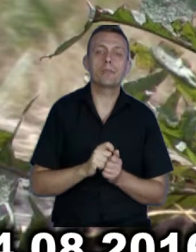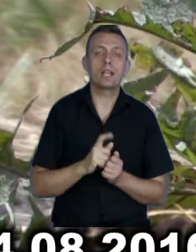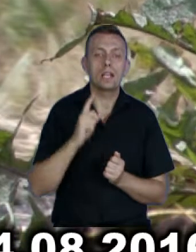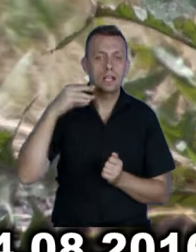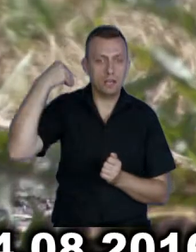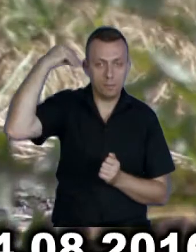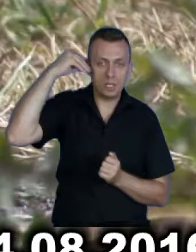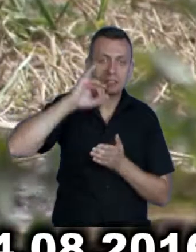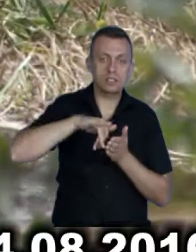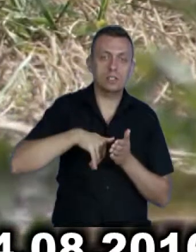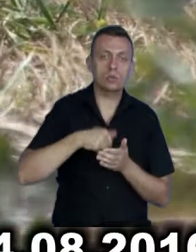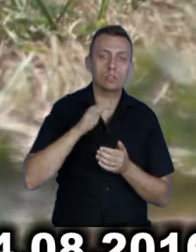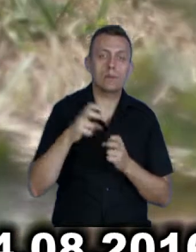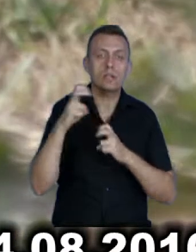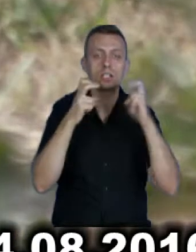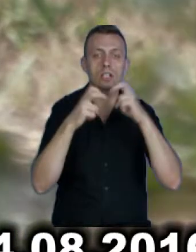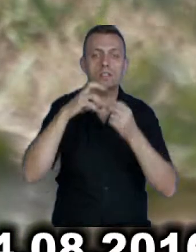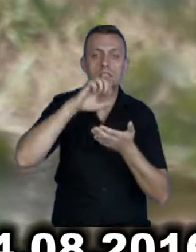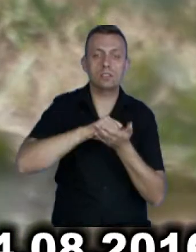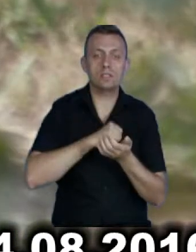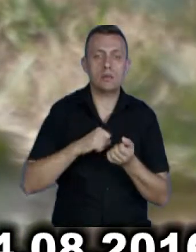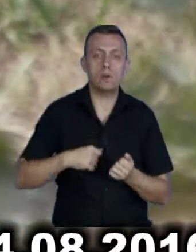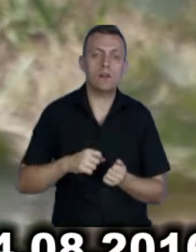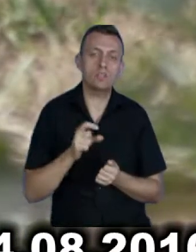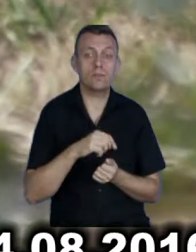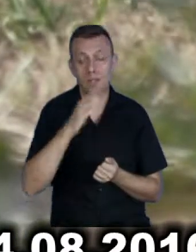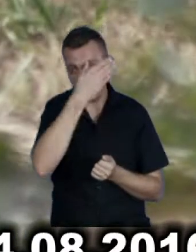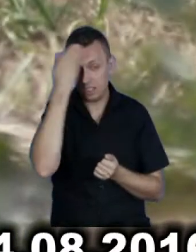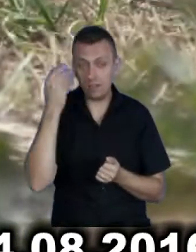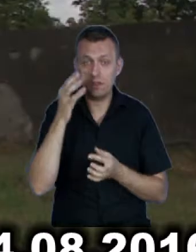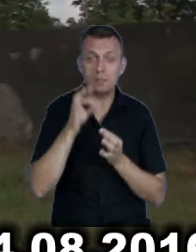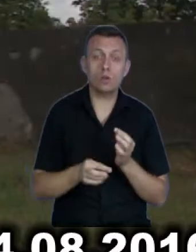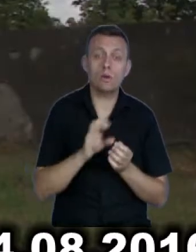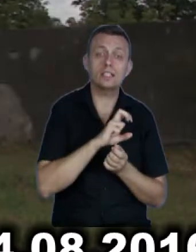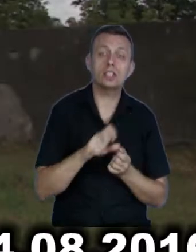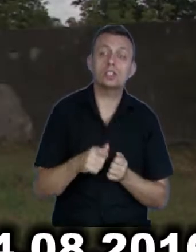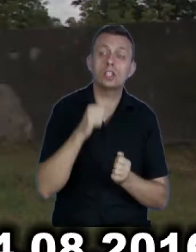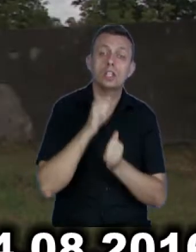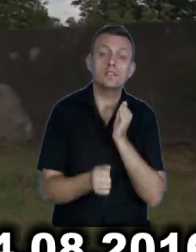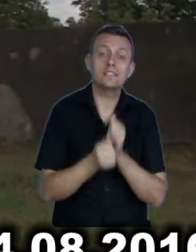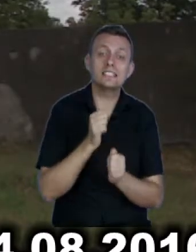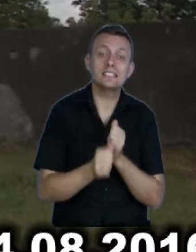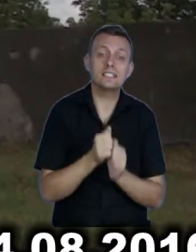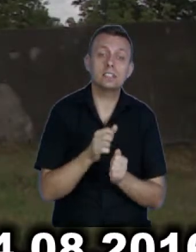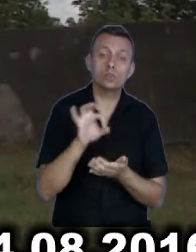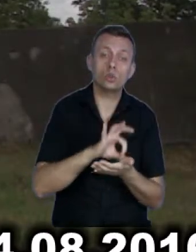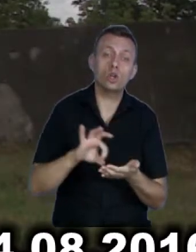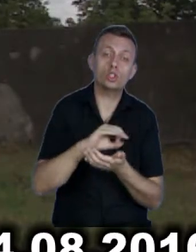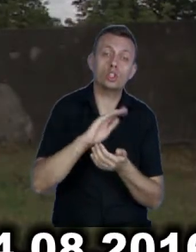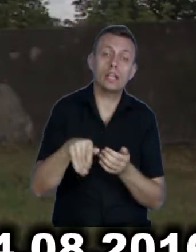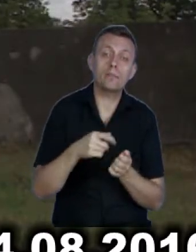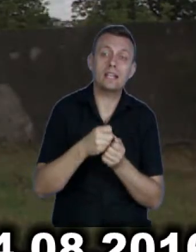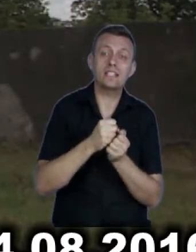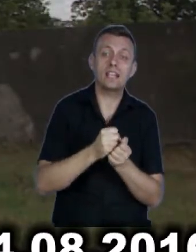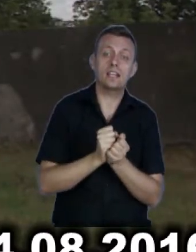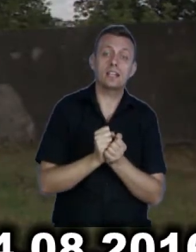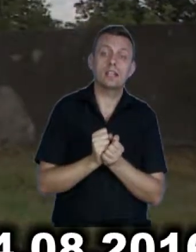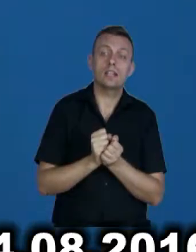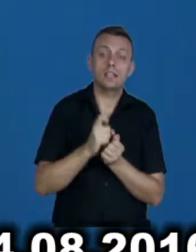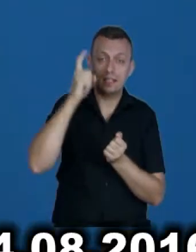tam problem, ale no firma gwarantuje, że z użyciem materiałów wybuchowych to będzie się działo. Po